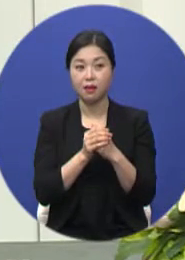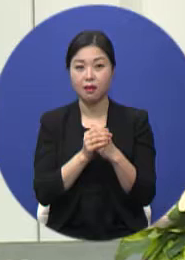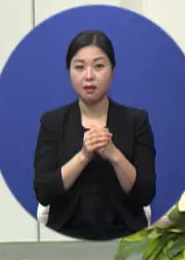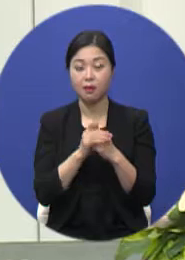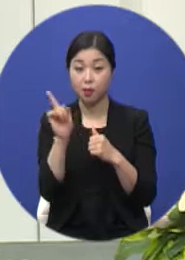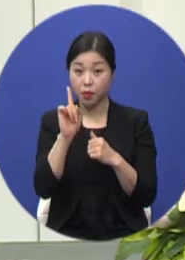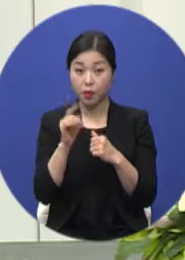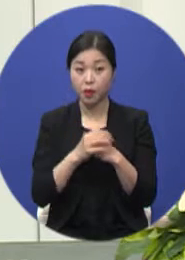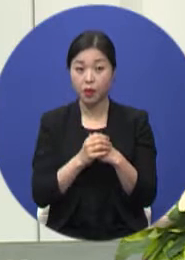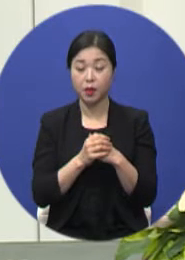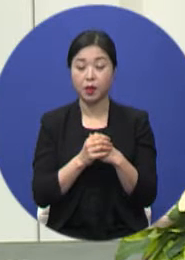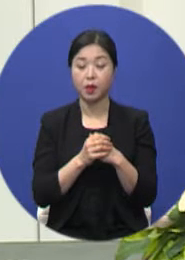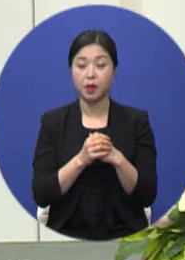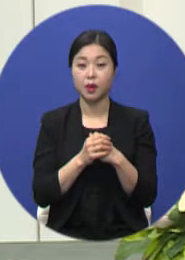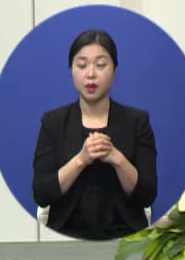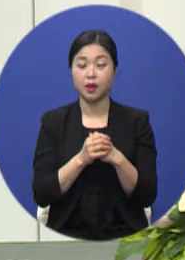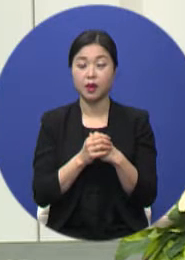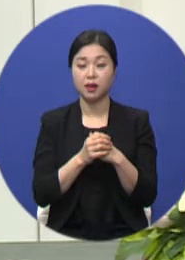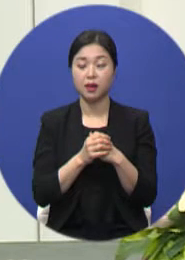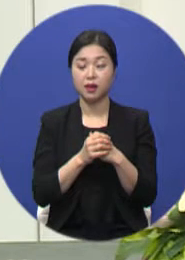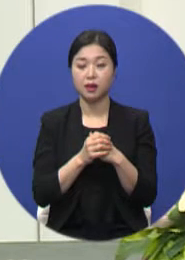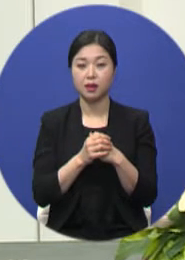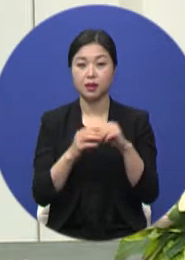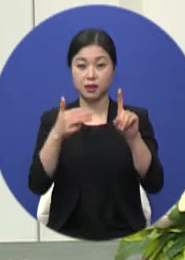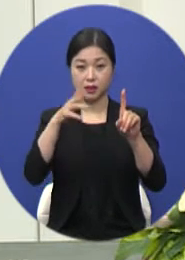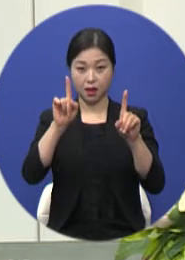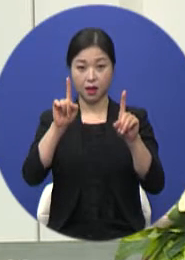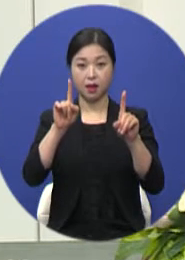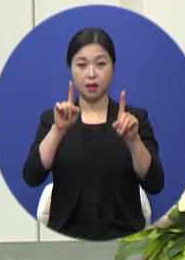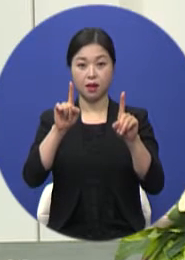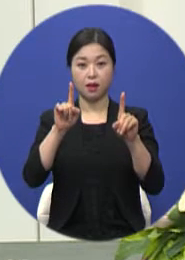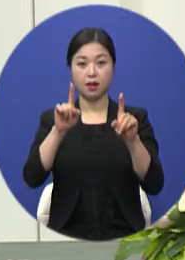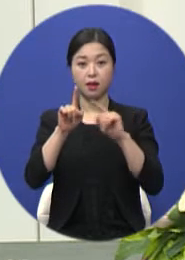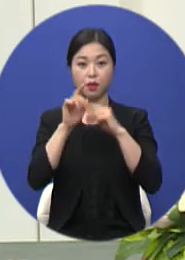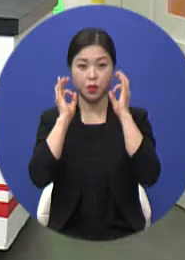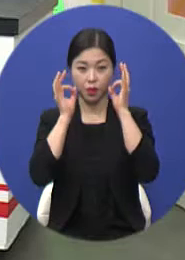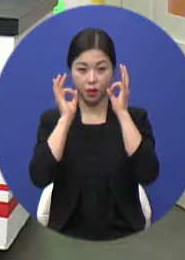그게 걱정이죠 또. 예, 일차 뭐 잘